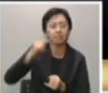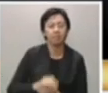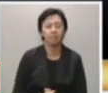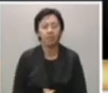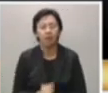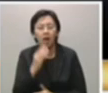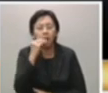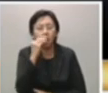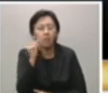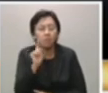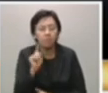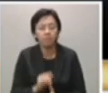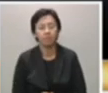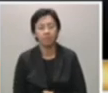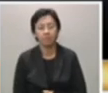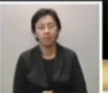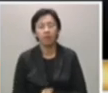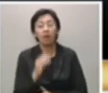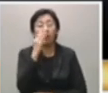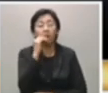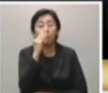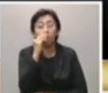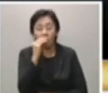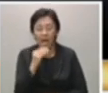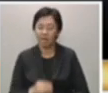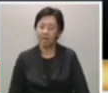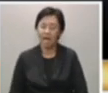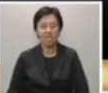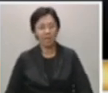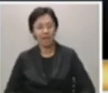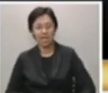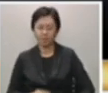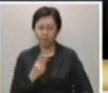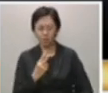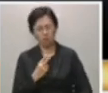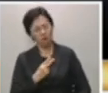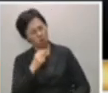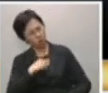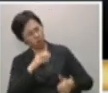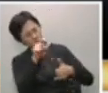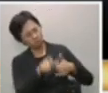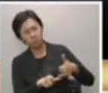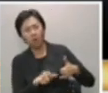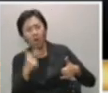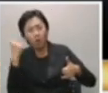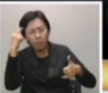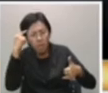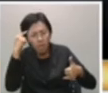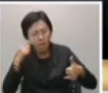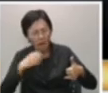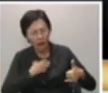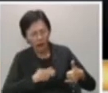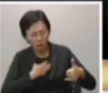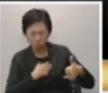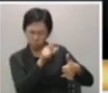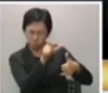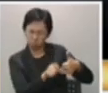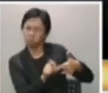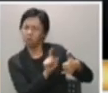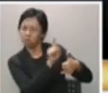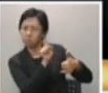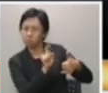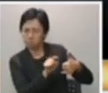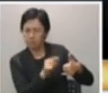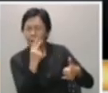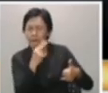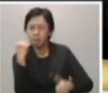คำพูดที่สะท้อนวุฒิภาวะทั้งทางปัญญาและอารมณ์ของท่านพลเอกประยุทธ์จันทร์โอชาใน